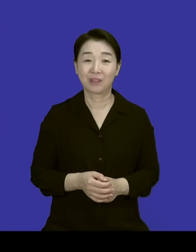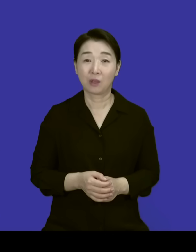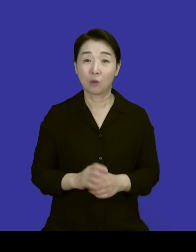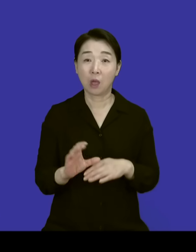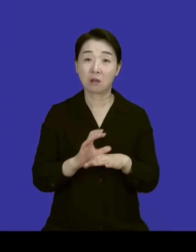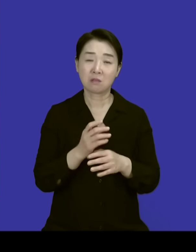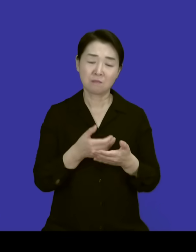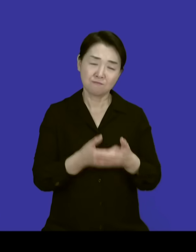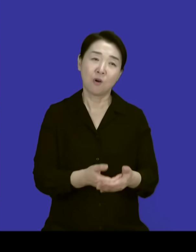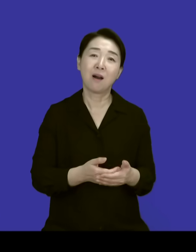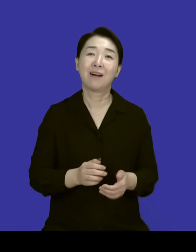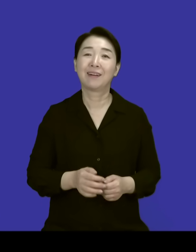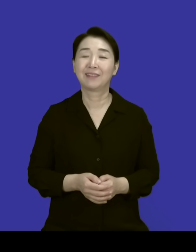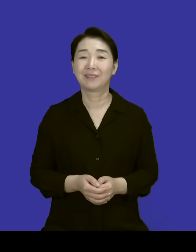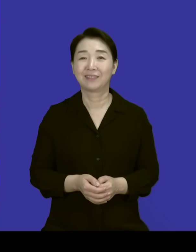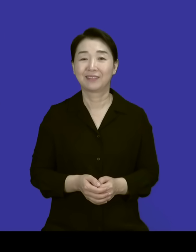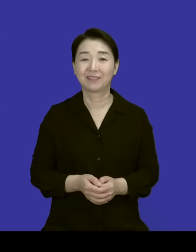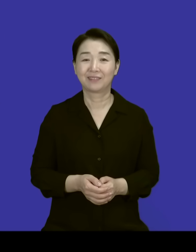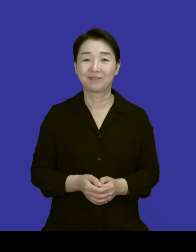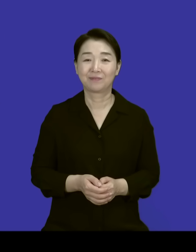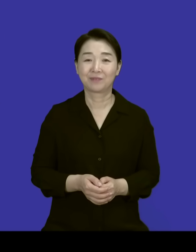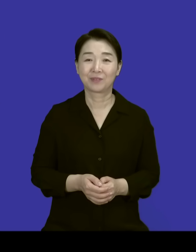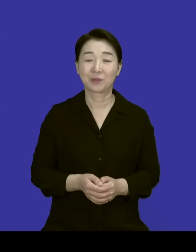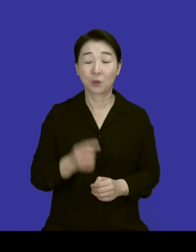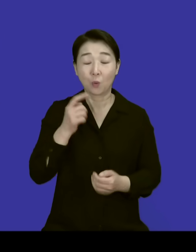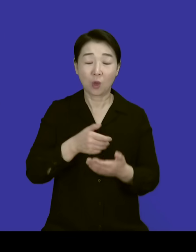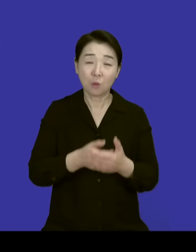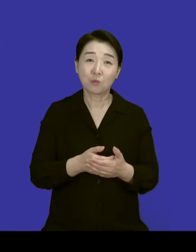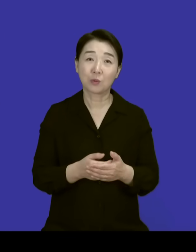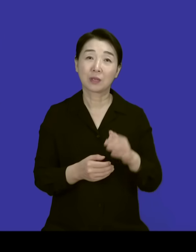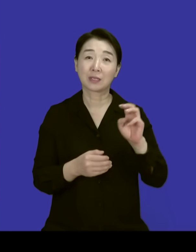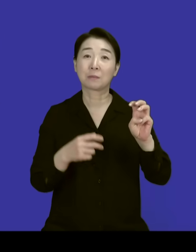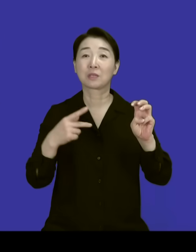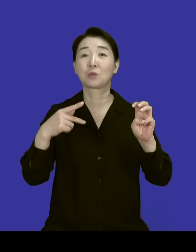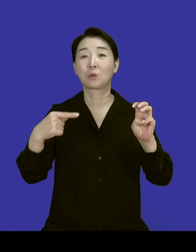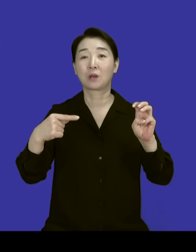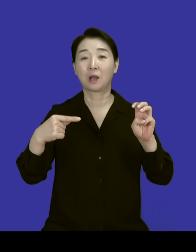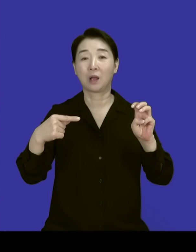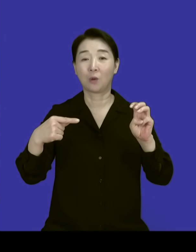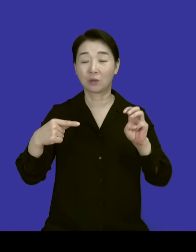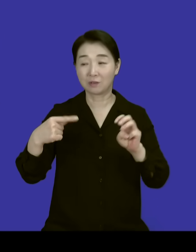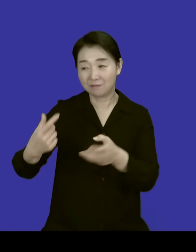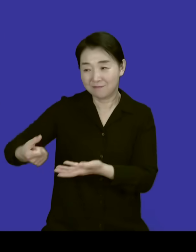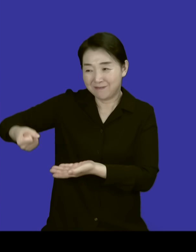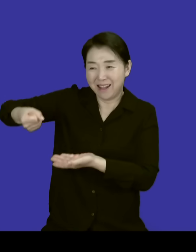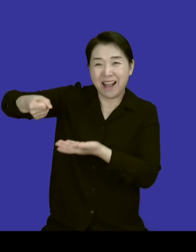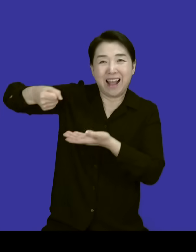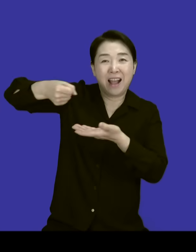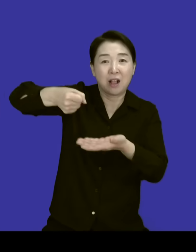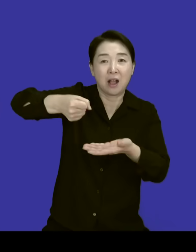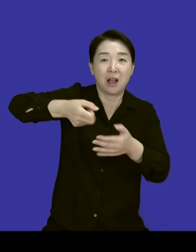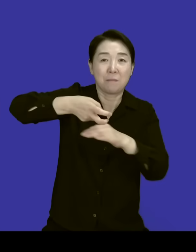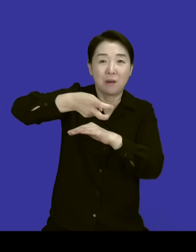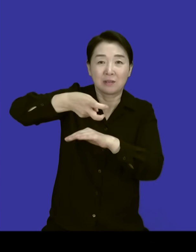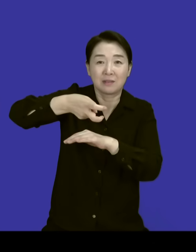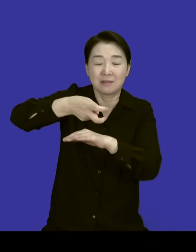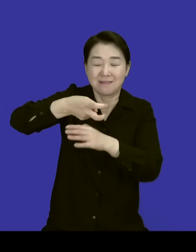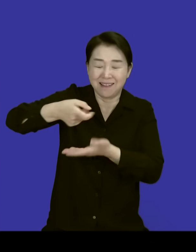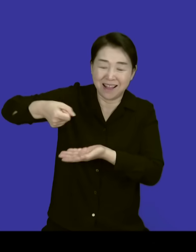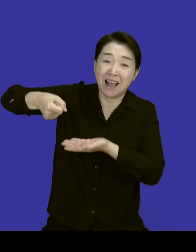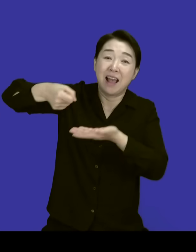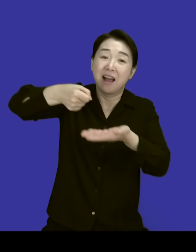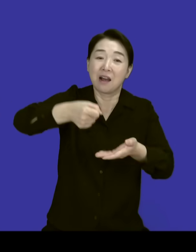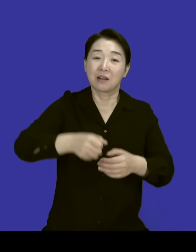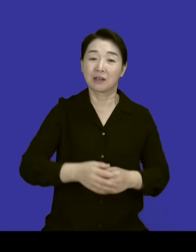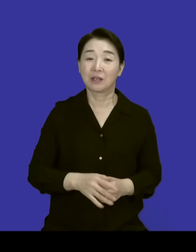무거웠잖아요. 컴퓨터가요. 무거웠죠. 예. 막 30kg 정도 되고 막 2, 30kg. 진짜. 저 예전에 그거 다 그거 예. 들고 다녔죠. 뭐. 그거 들고 예. 버스 타고 그리고